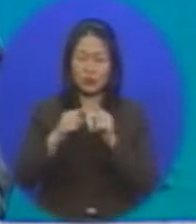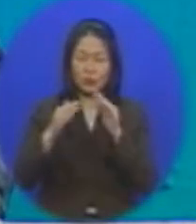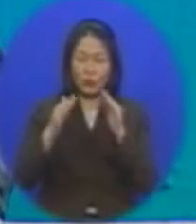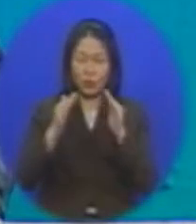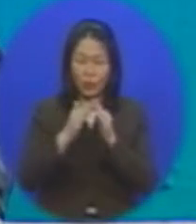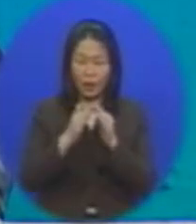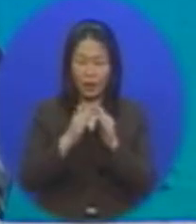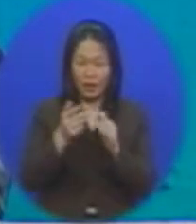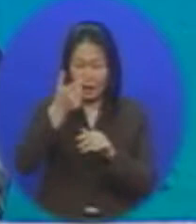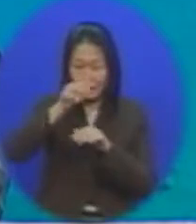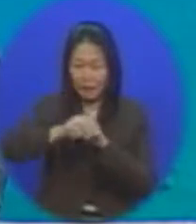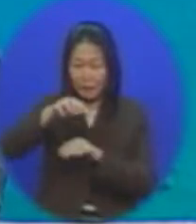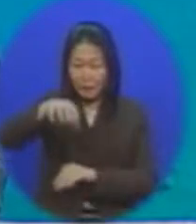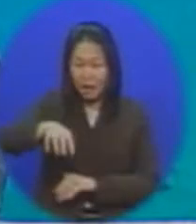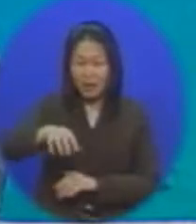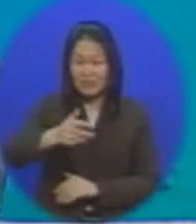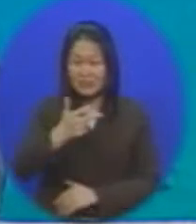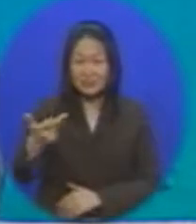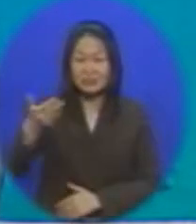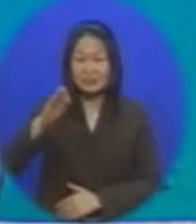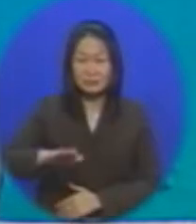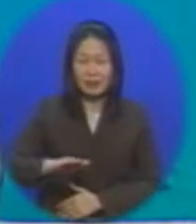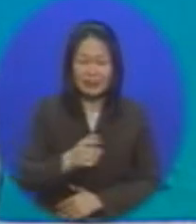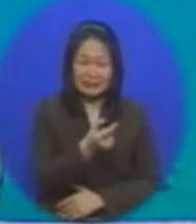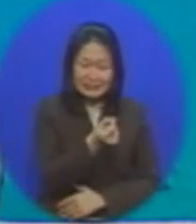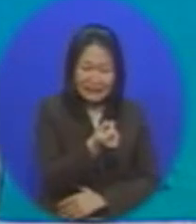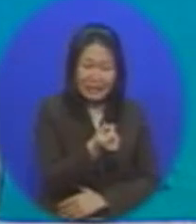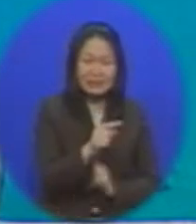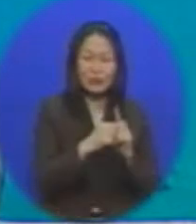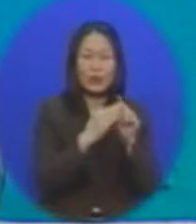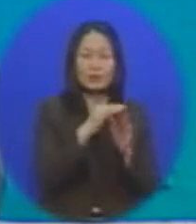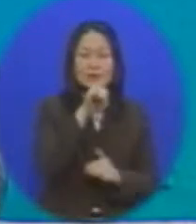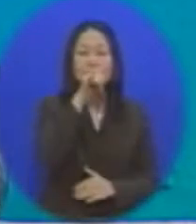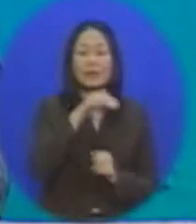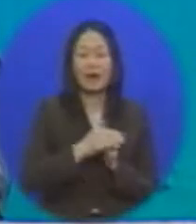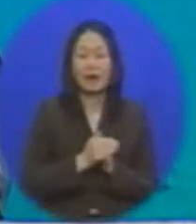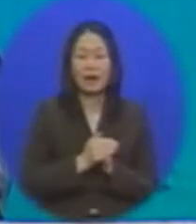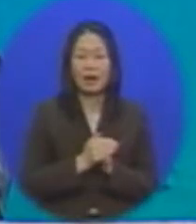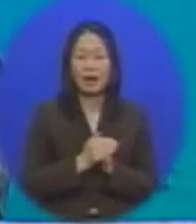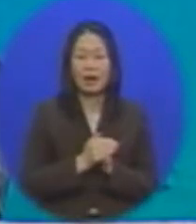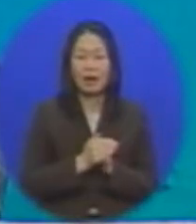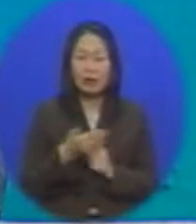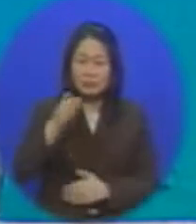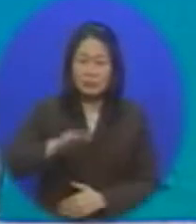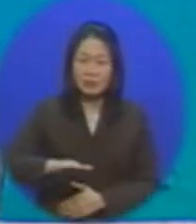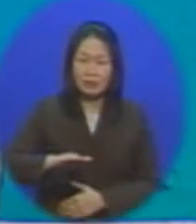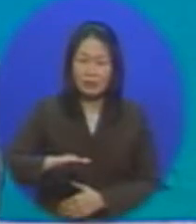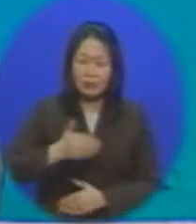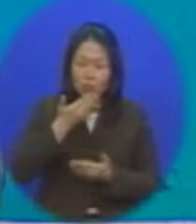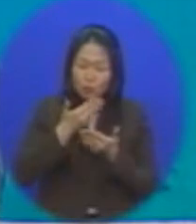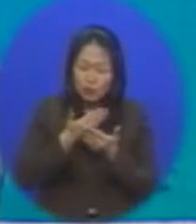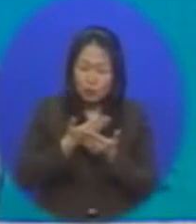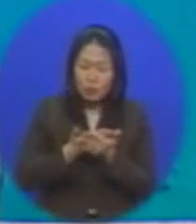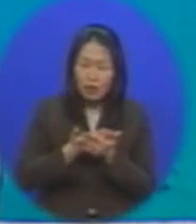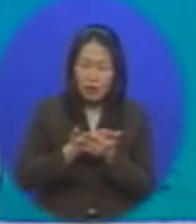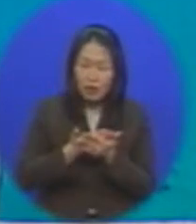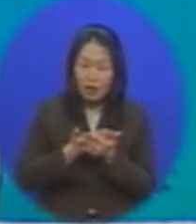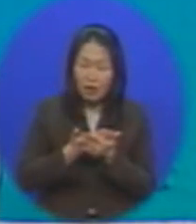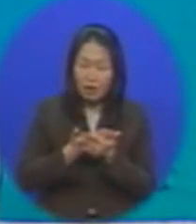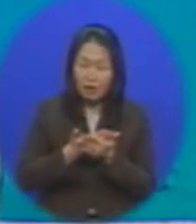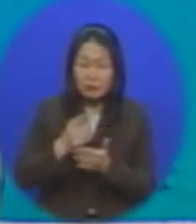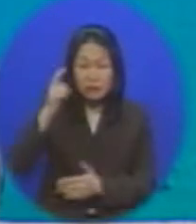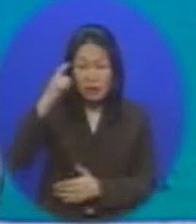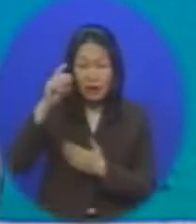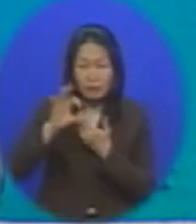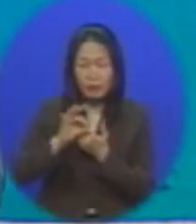크지만 아주 예배당이 작은 교회도 있습니다 그러나 귀한 것으로 따지면